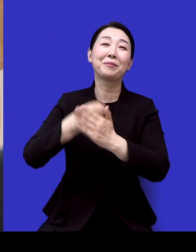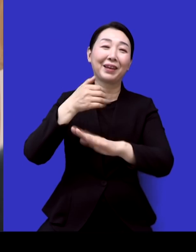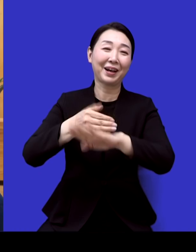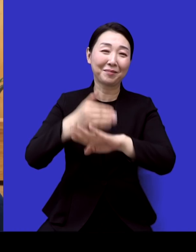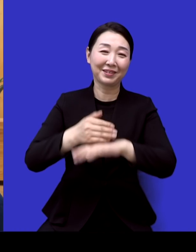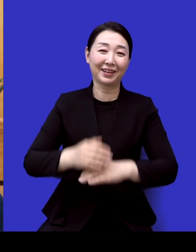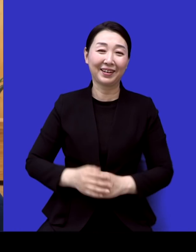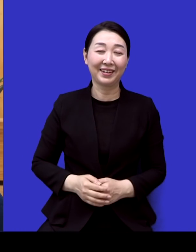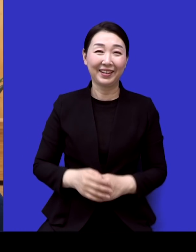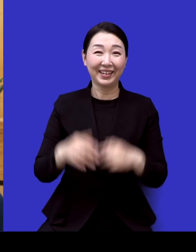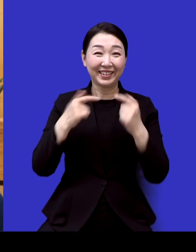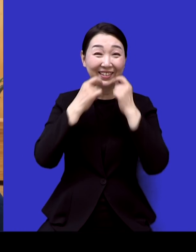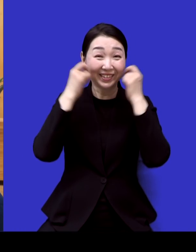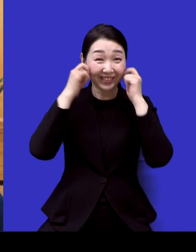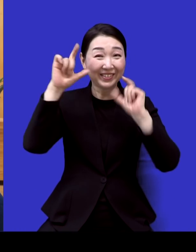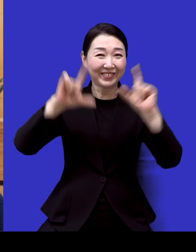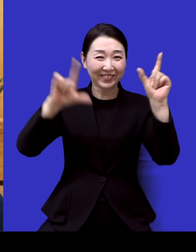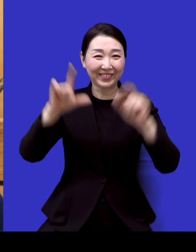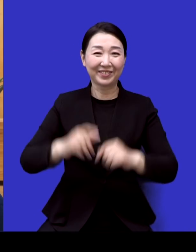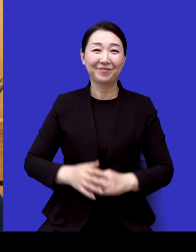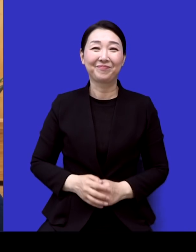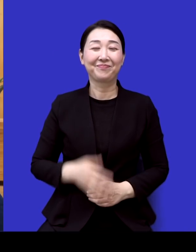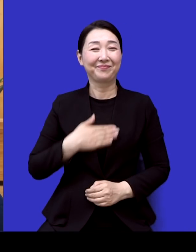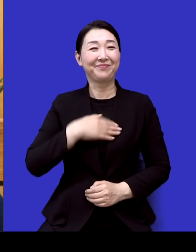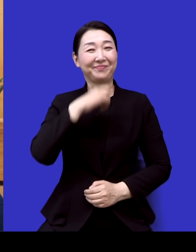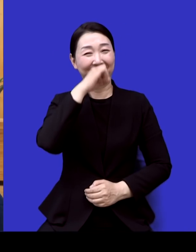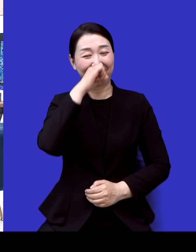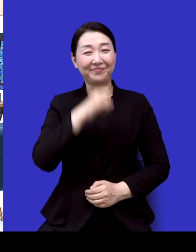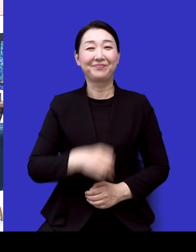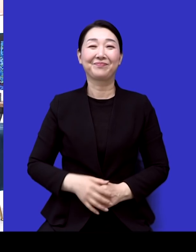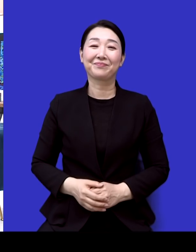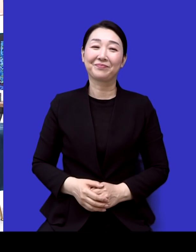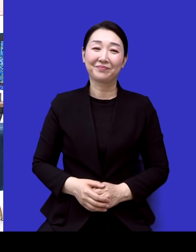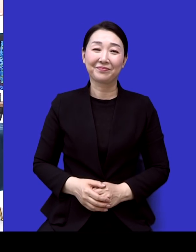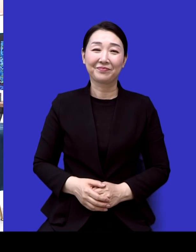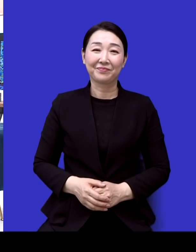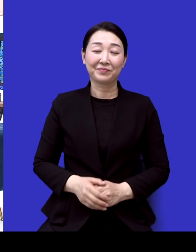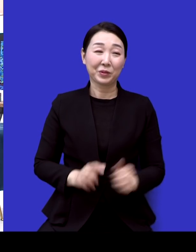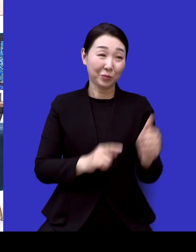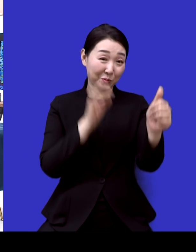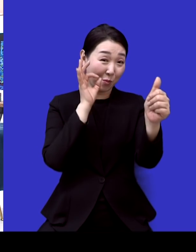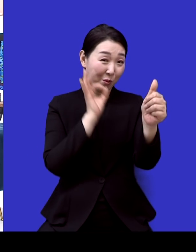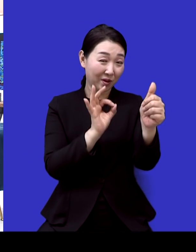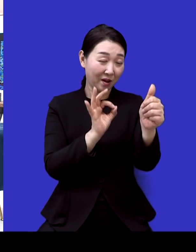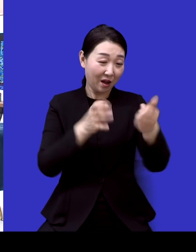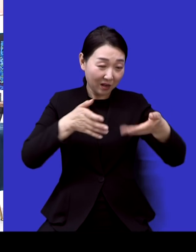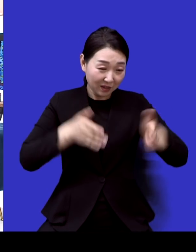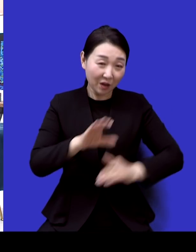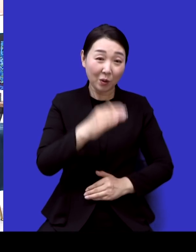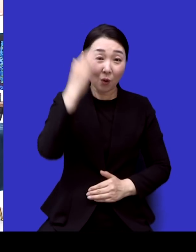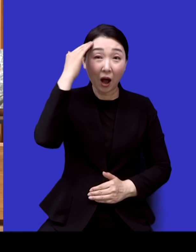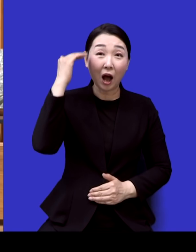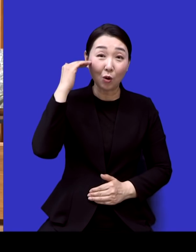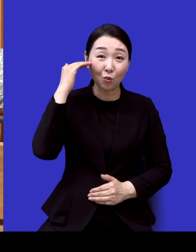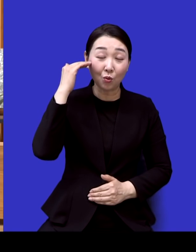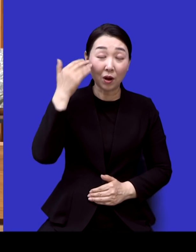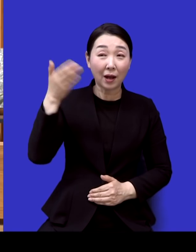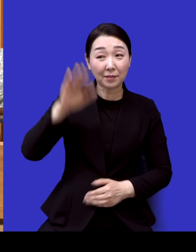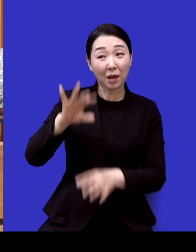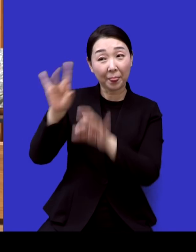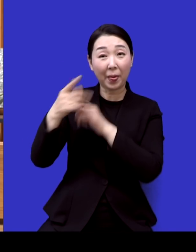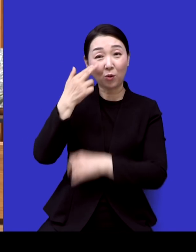예, 그래도 항상 이게 웃는 상이시고 네. 그래서 참 기분이 좋습니다. 우리 전사님 보니까 이제 태어나신 곳은 한국인데 네네.